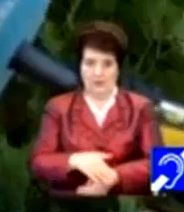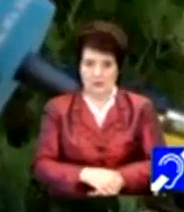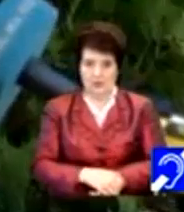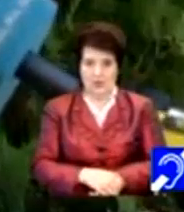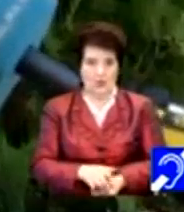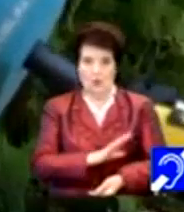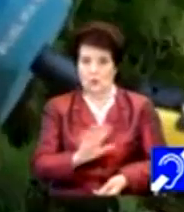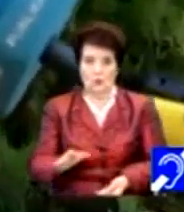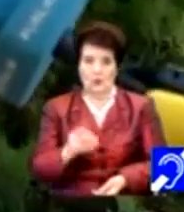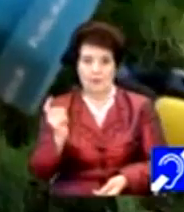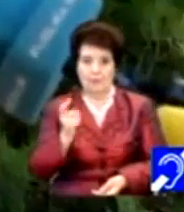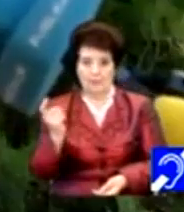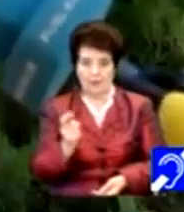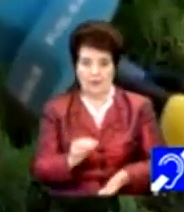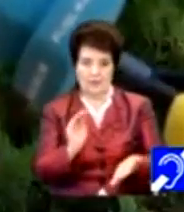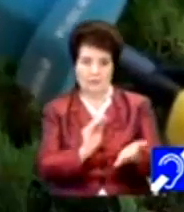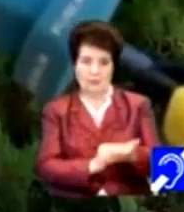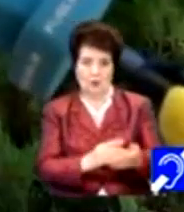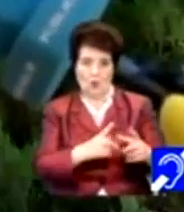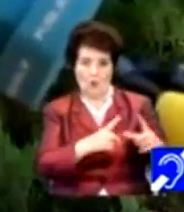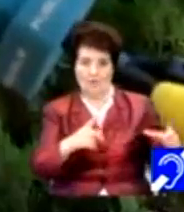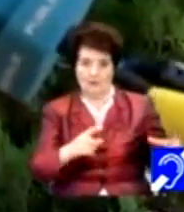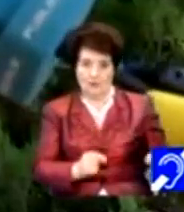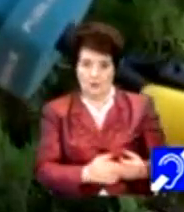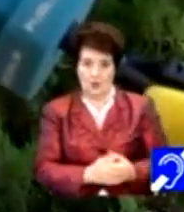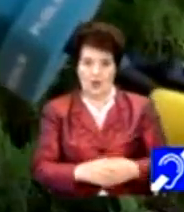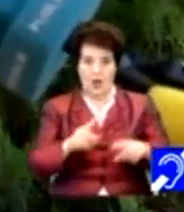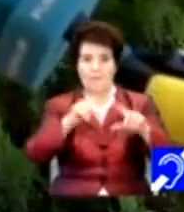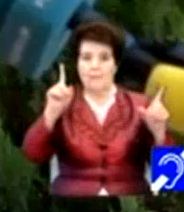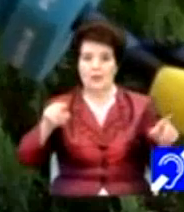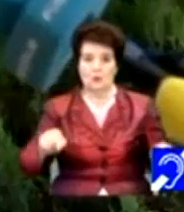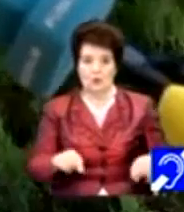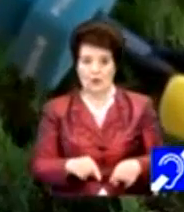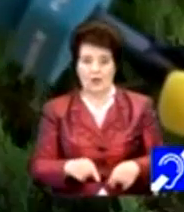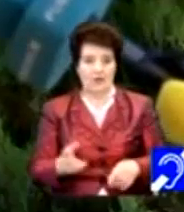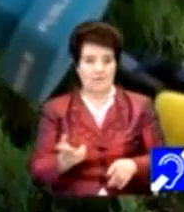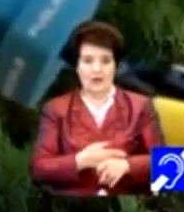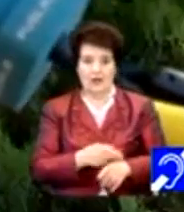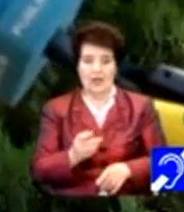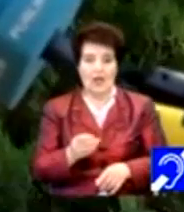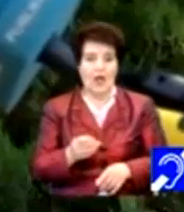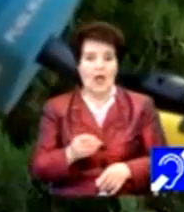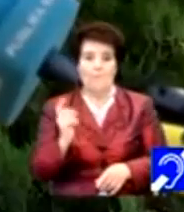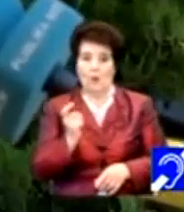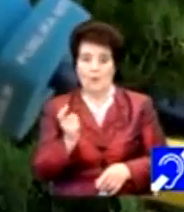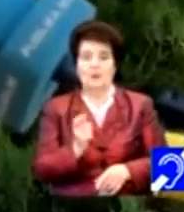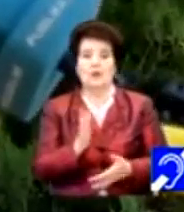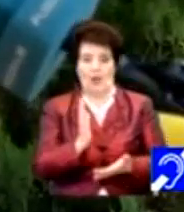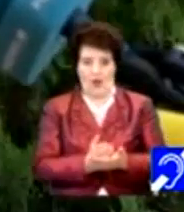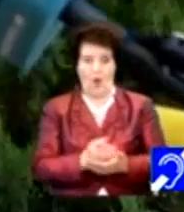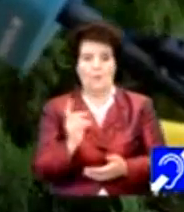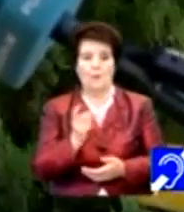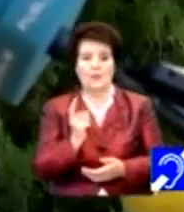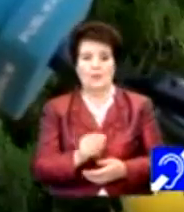nu se găsește proprietarul și îi pune o fițuică. Panourile noastre nu sunt fără proprietar, ei au absolut proprietar.